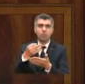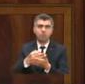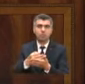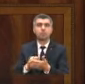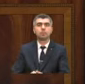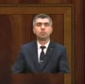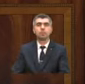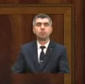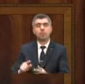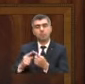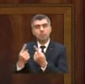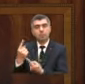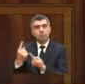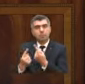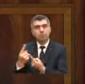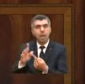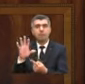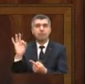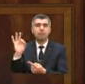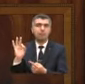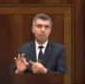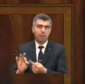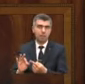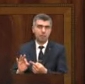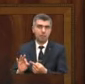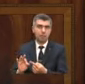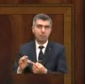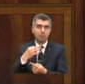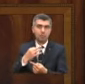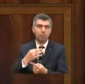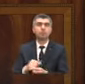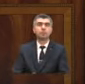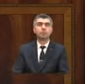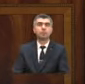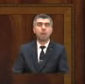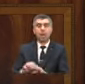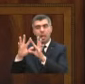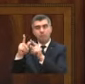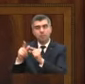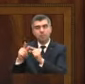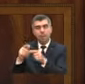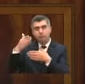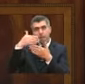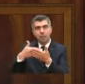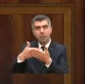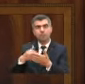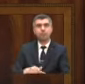على الأقل جزئيا وخير 50% بعدا، أنصفت المغرب من خلال الإحصائيات اللي دارت على